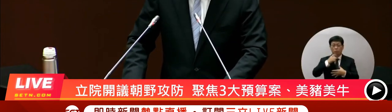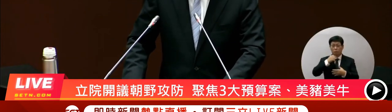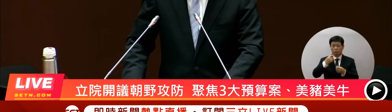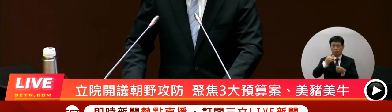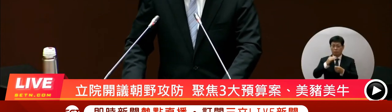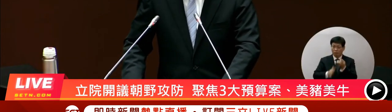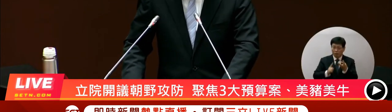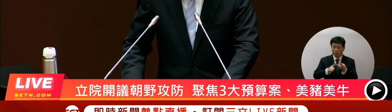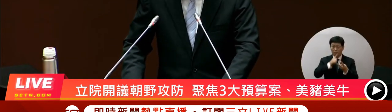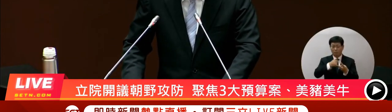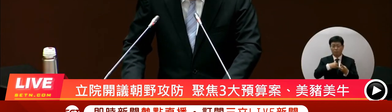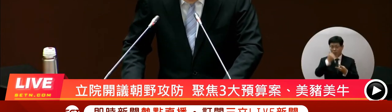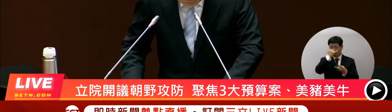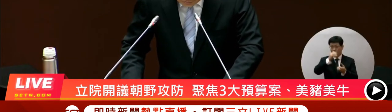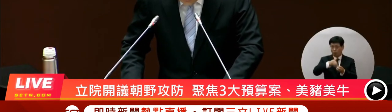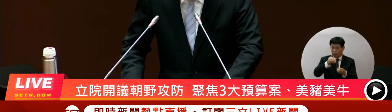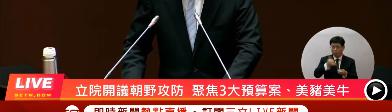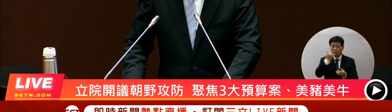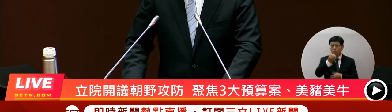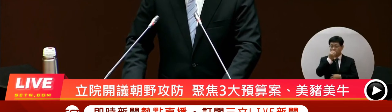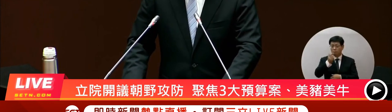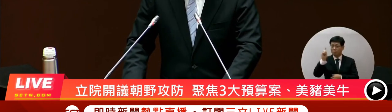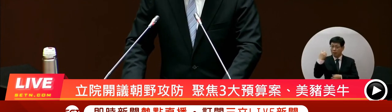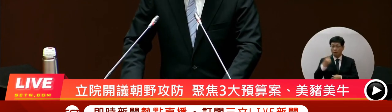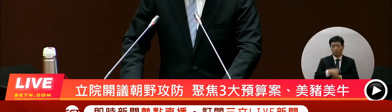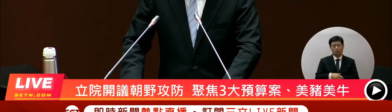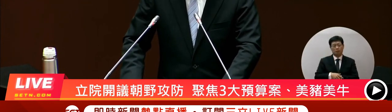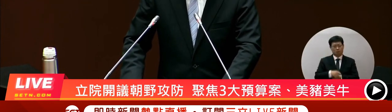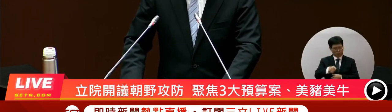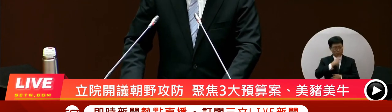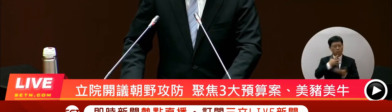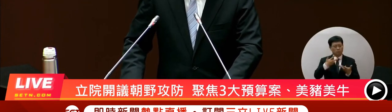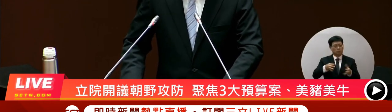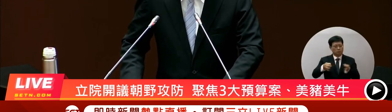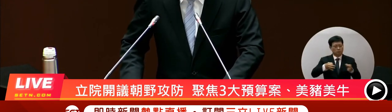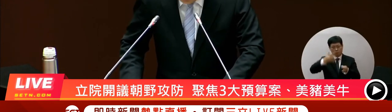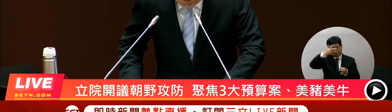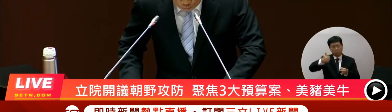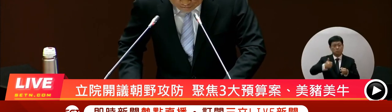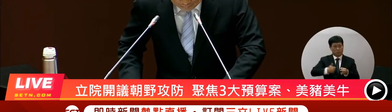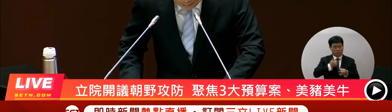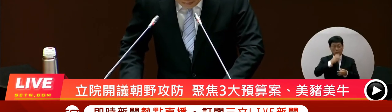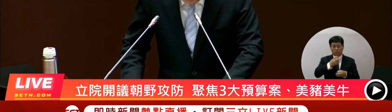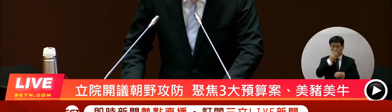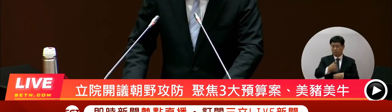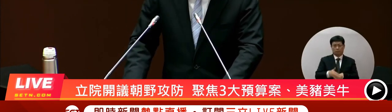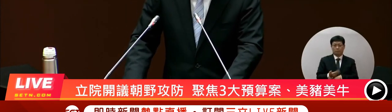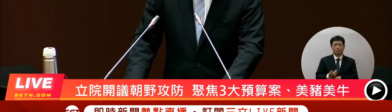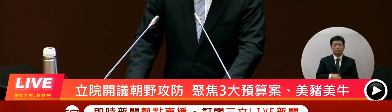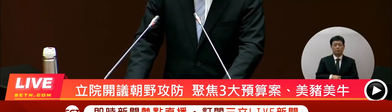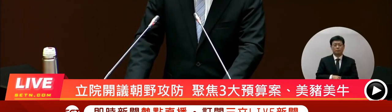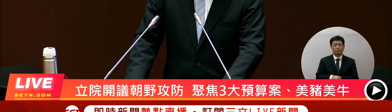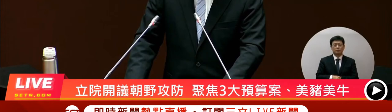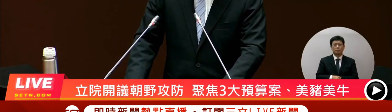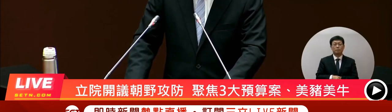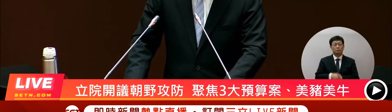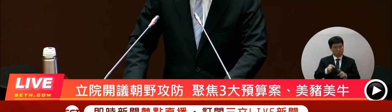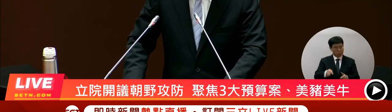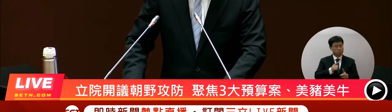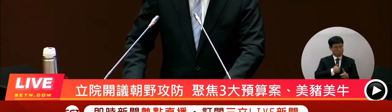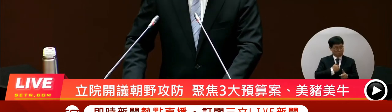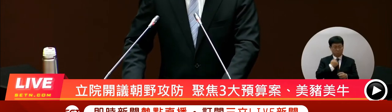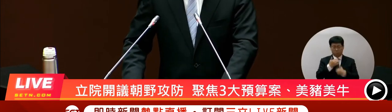有猪肉的制品可以吃，相关的业者都不会因此破产，我们因此